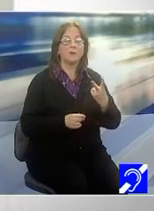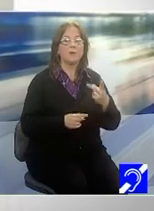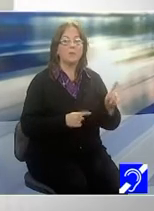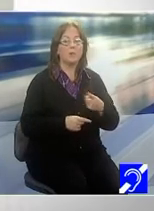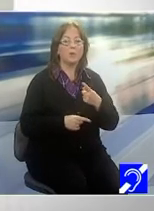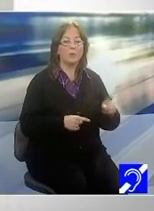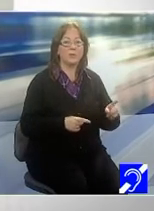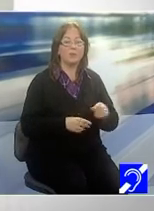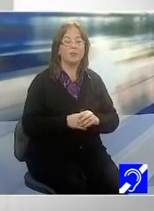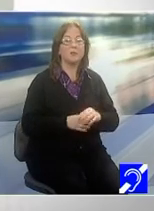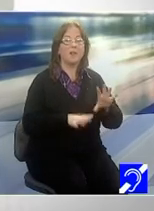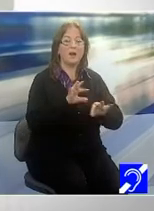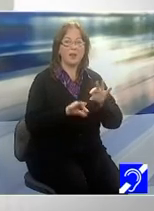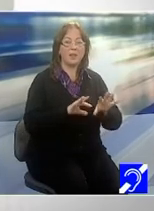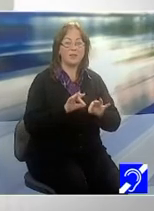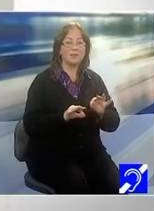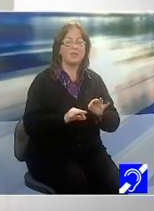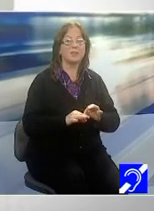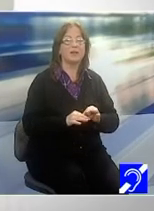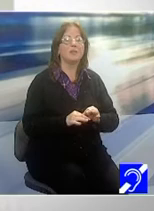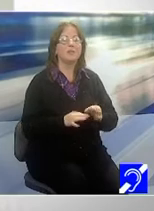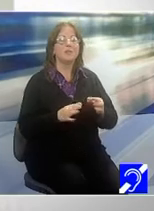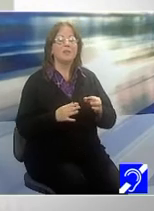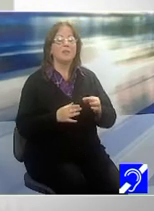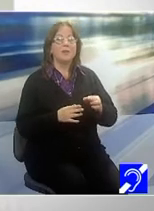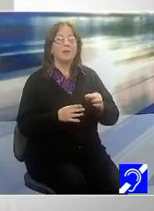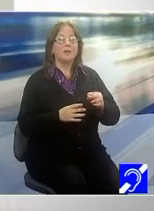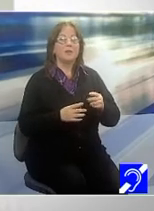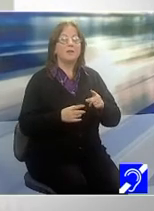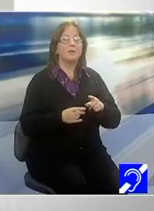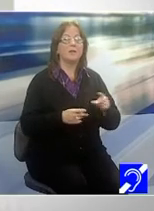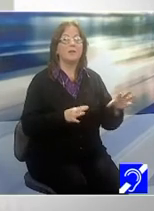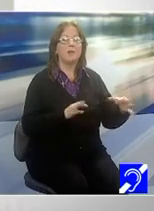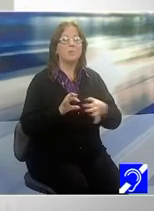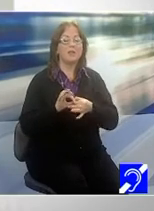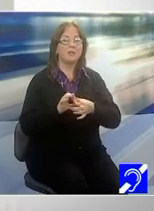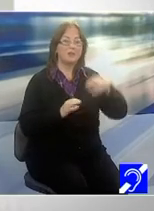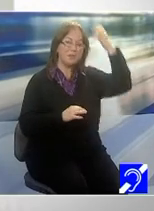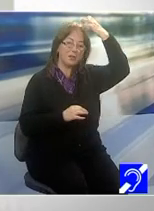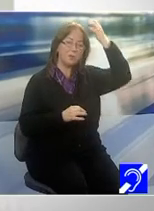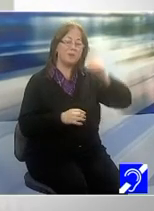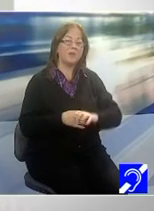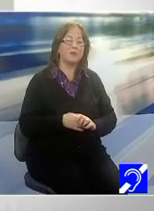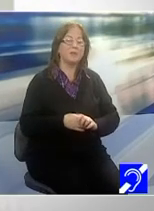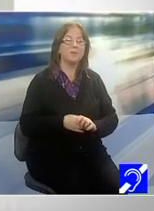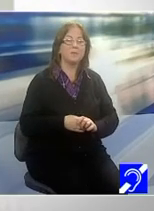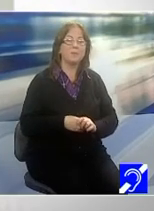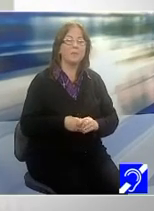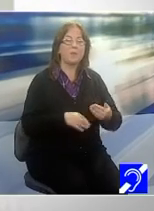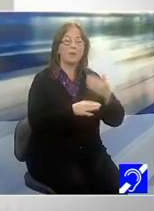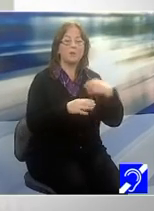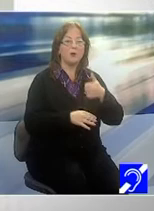Organizarea alegerilor ține de guvern, plus autoritatea electorală permanentă. Toate problemele de anul trecut, de fix acum un an, de la alegerile prezidențiale, au